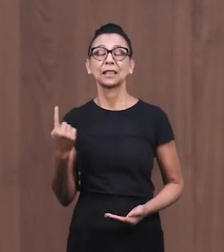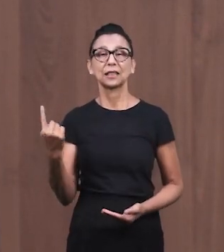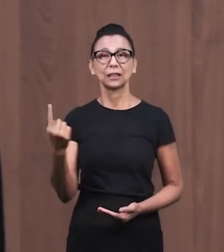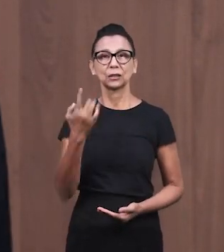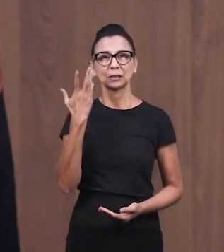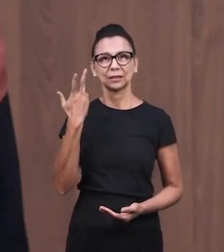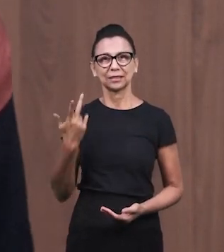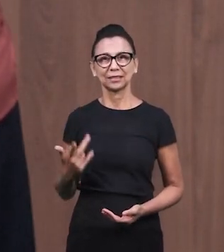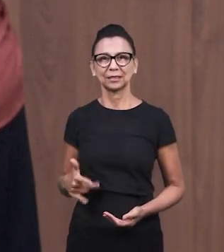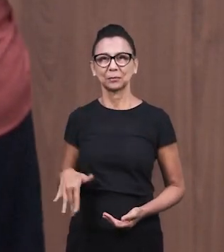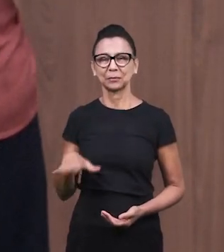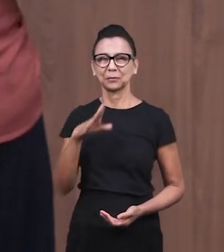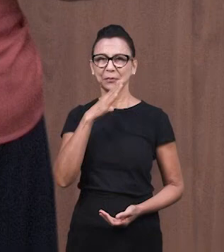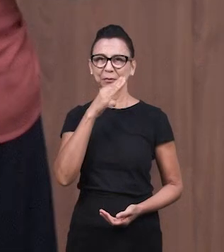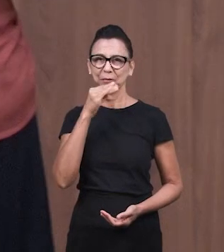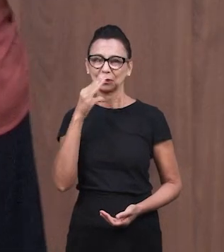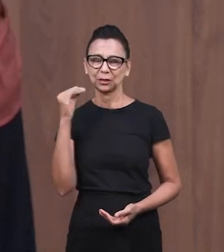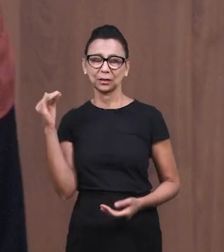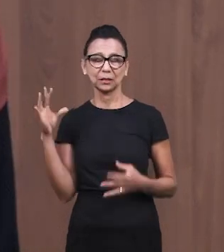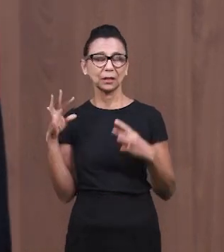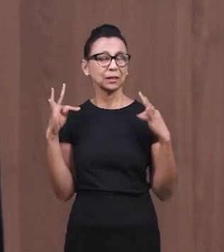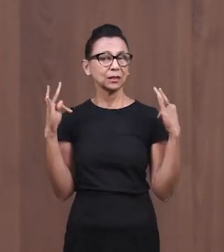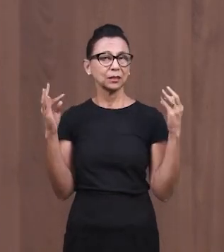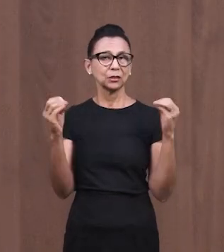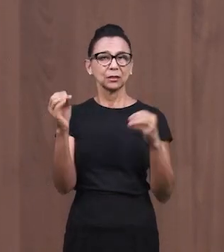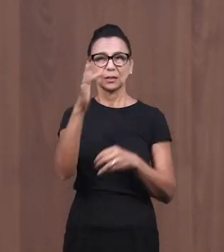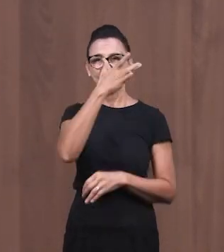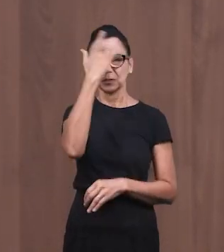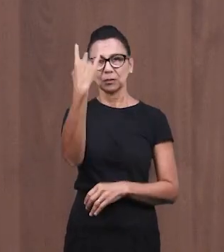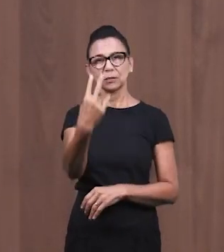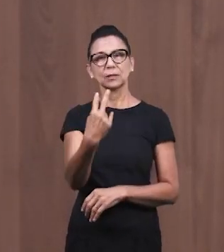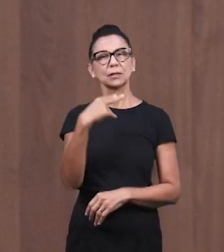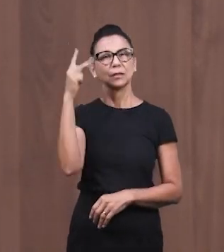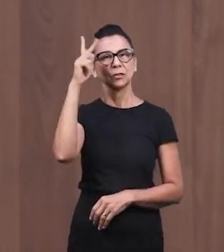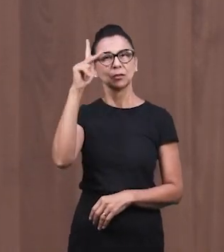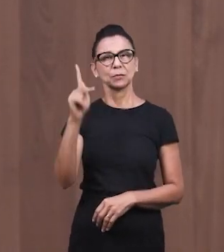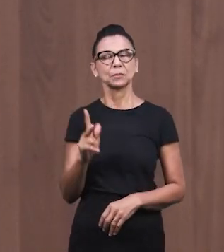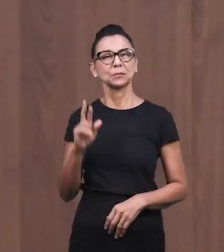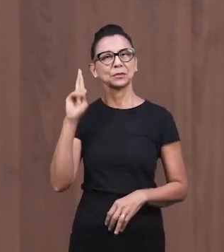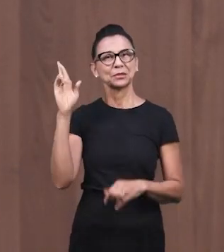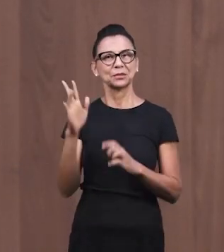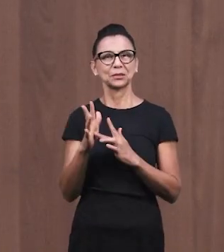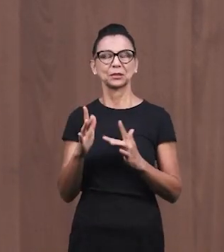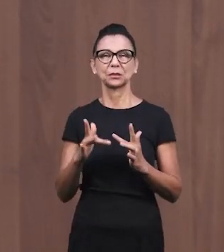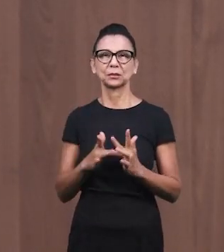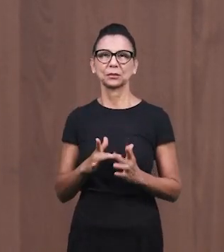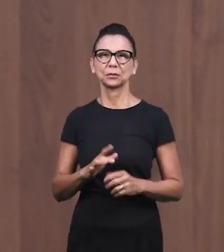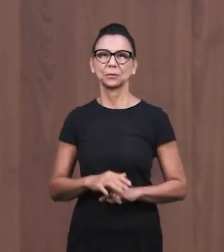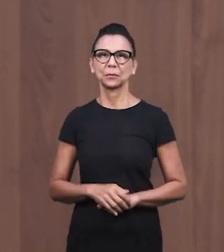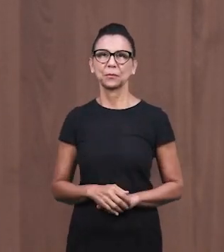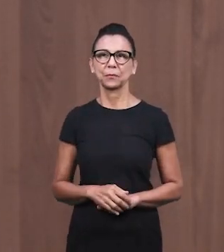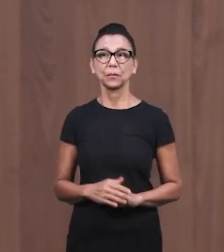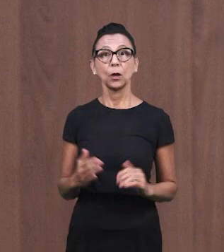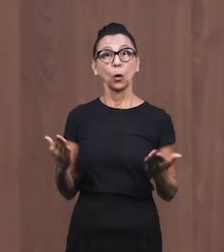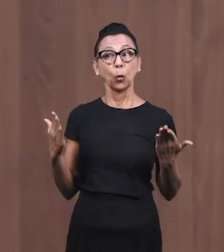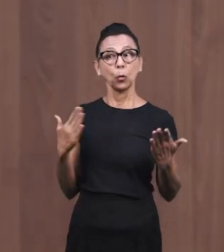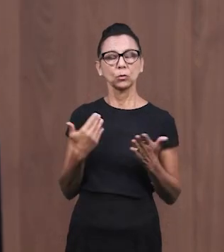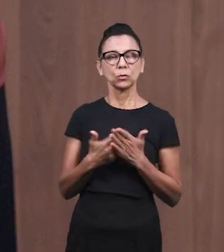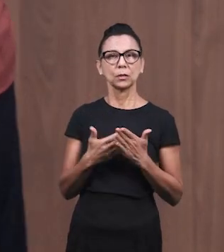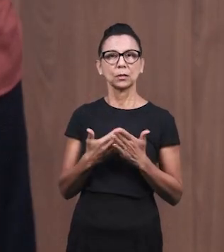Nous voulons saluer à nos enfants intermédiaires et adolescents et tous qui nous assistent dans la paix du Seigneur